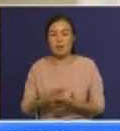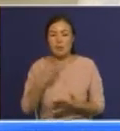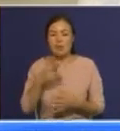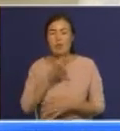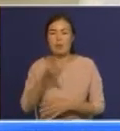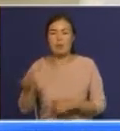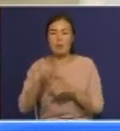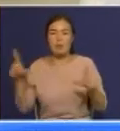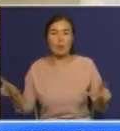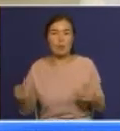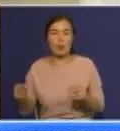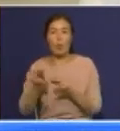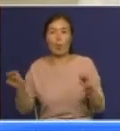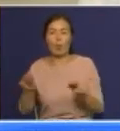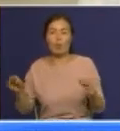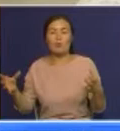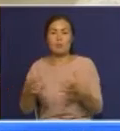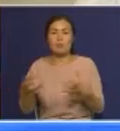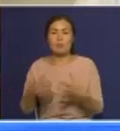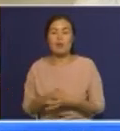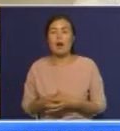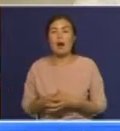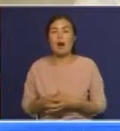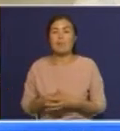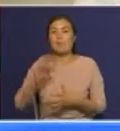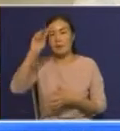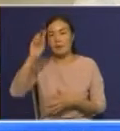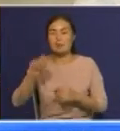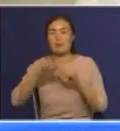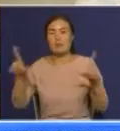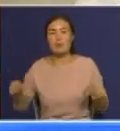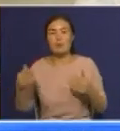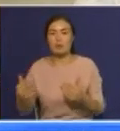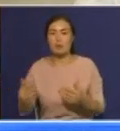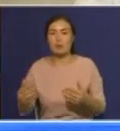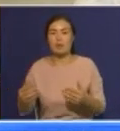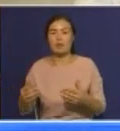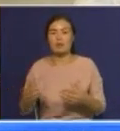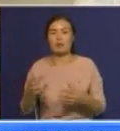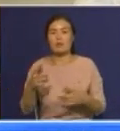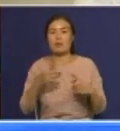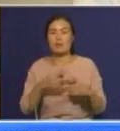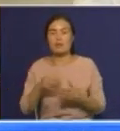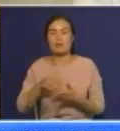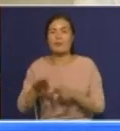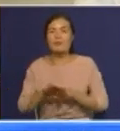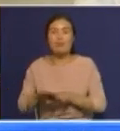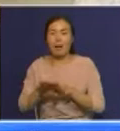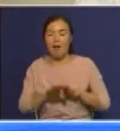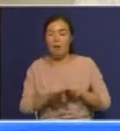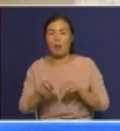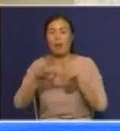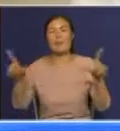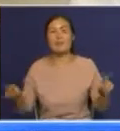Назарбаев зияткерлік мектептерінің оқыту жүйесі мен әдістемесі мемлекеттік мектептер үшін бірыңғай стандарт болуға және